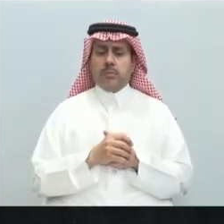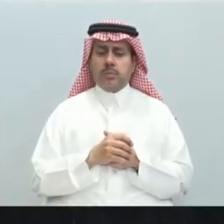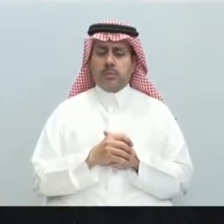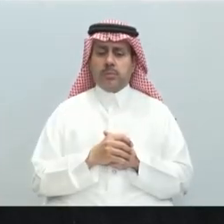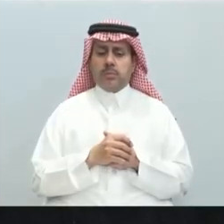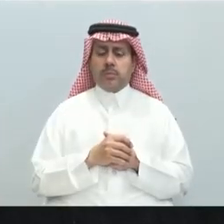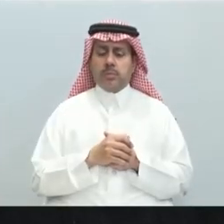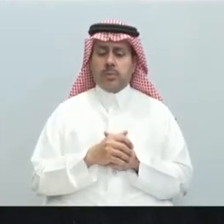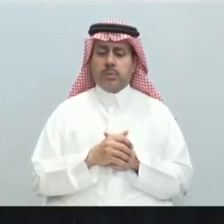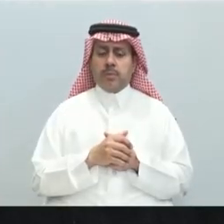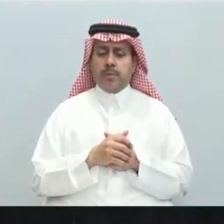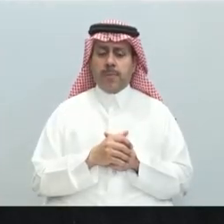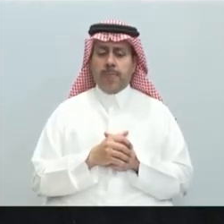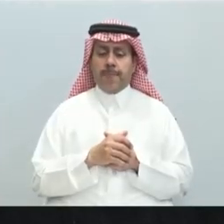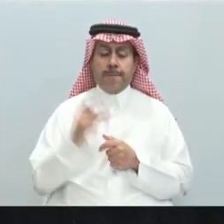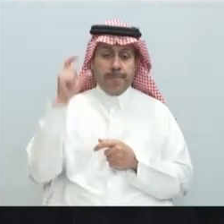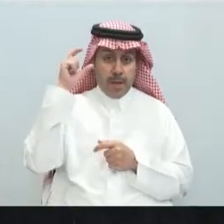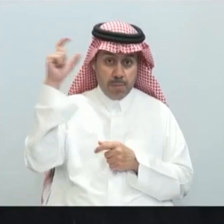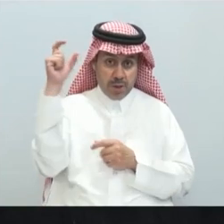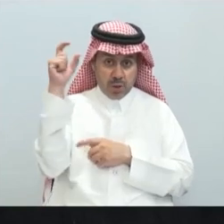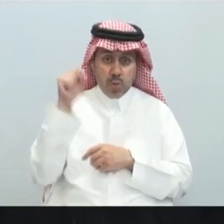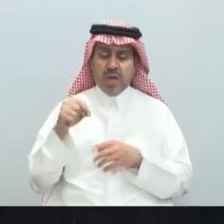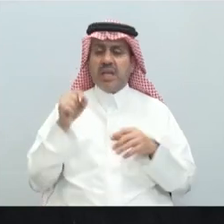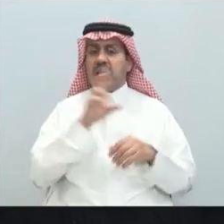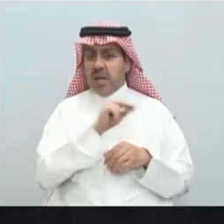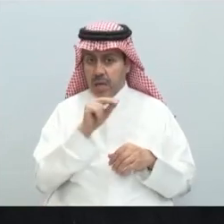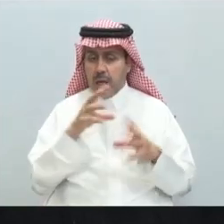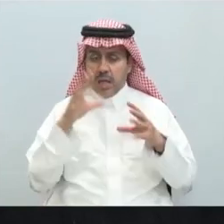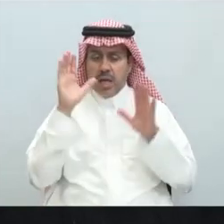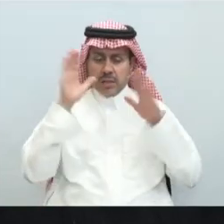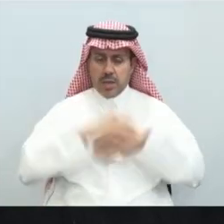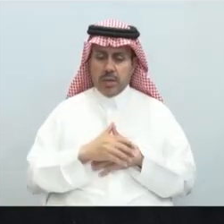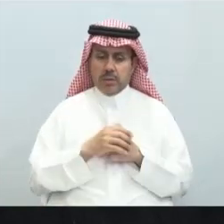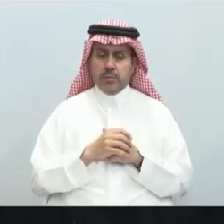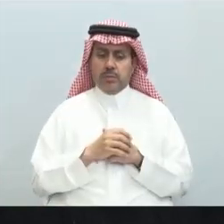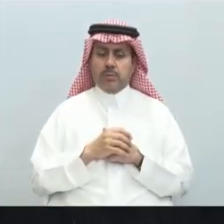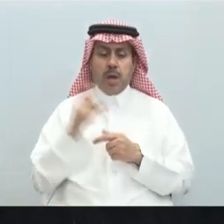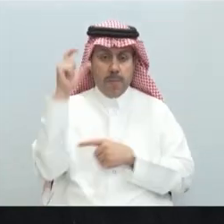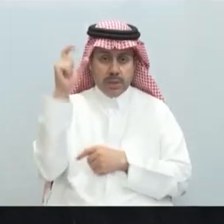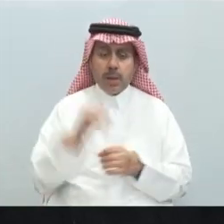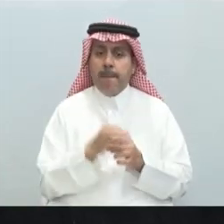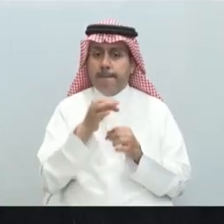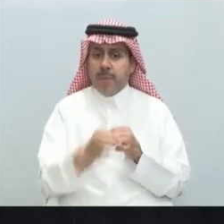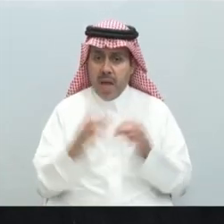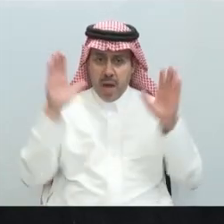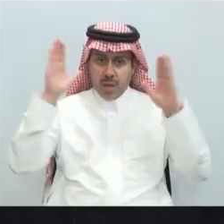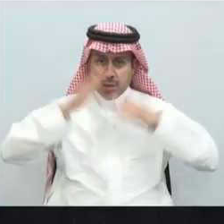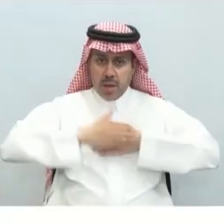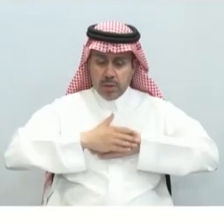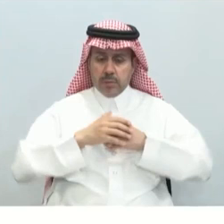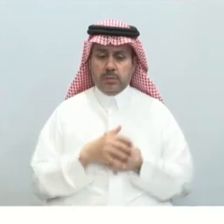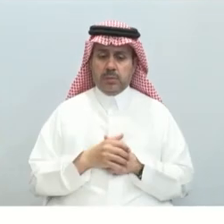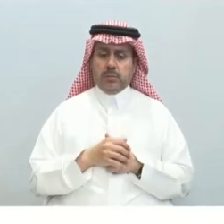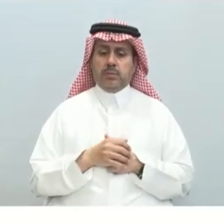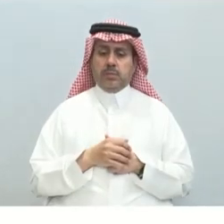وطهورا فهنا المراد بالمسجد هنا يعني الصلاه لان المسجد هو محل الصلاه ناتي